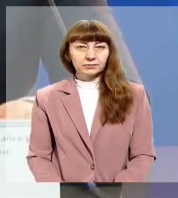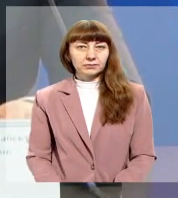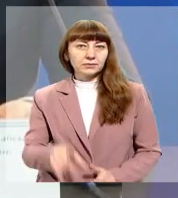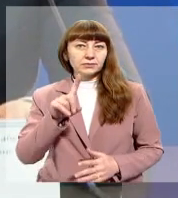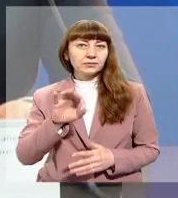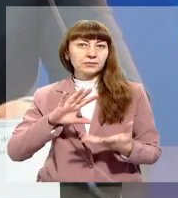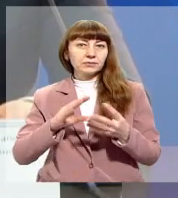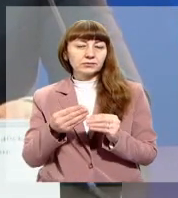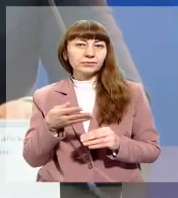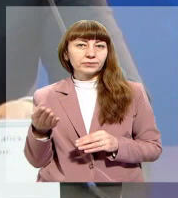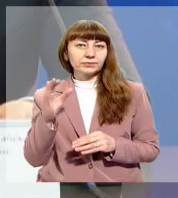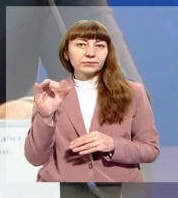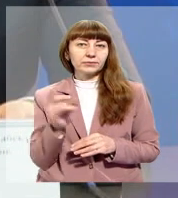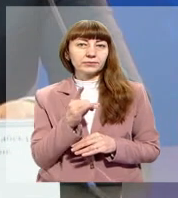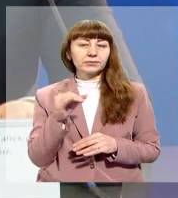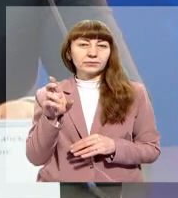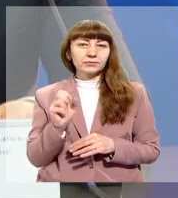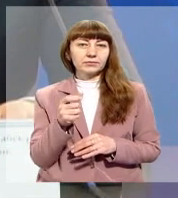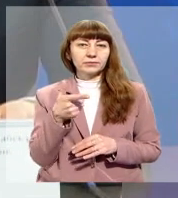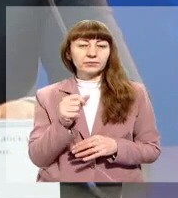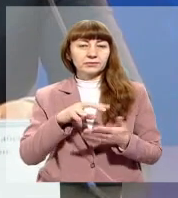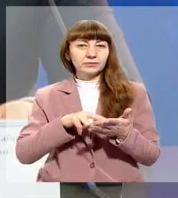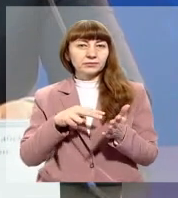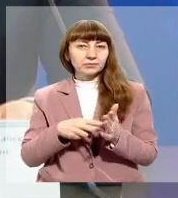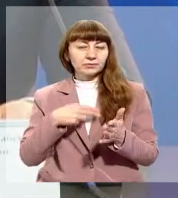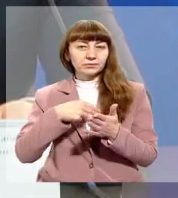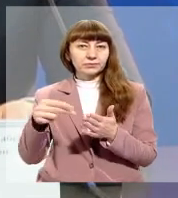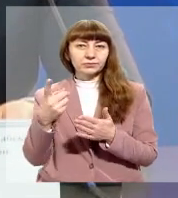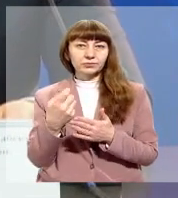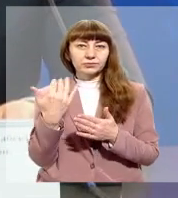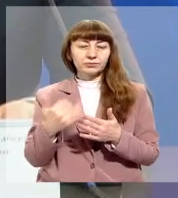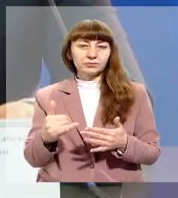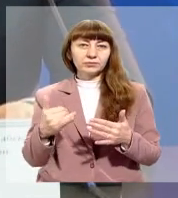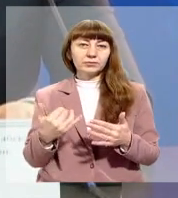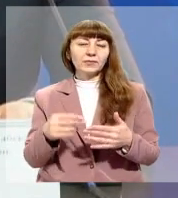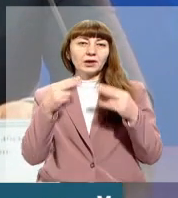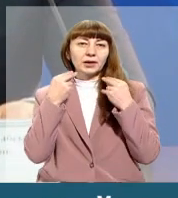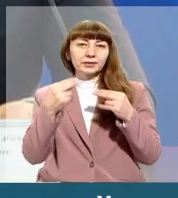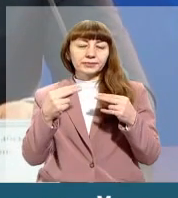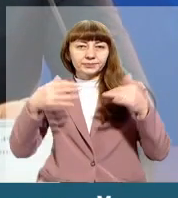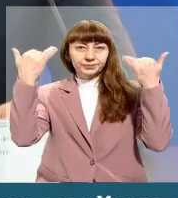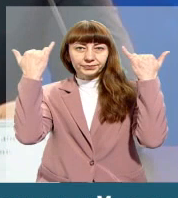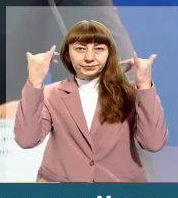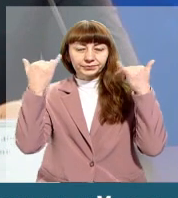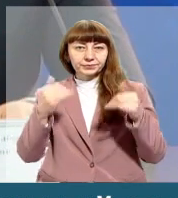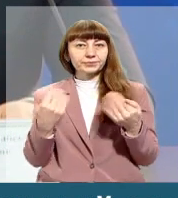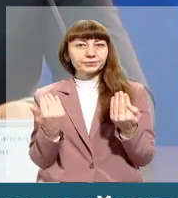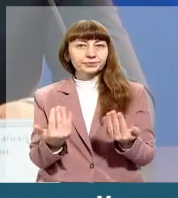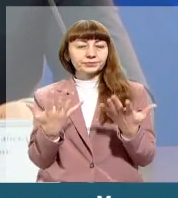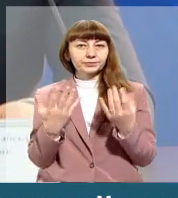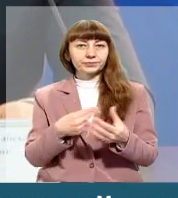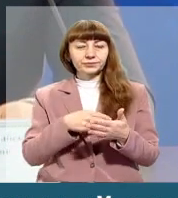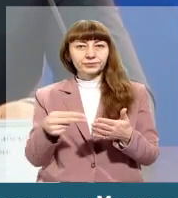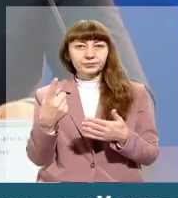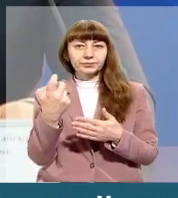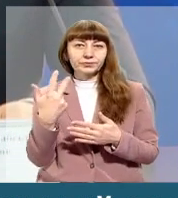За отчетный период по программе «Сабага» запланировано приобретение 120 голов маточного поголовья крупнорогатого скота. В настоящее время